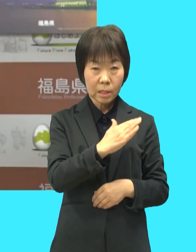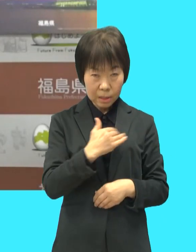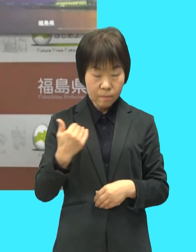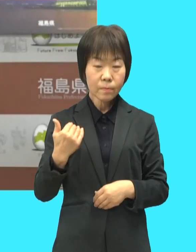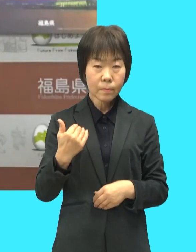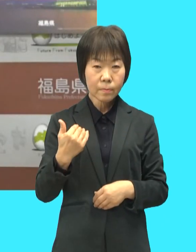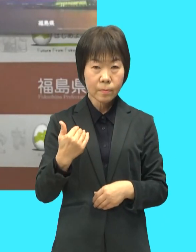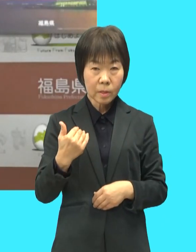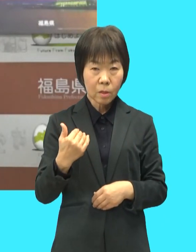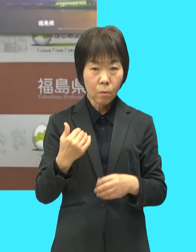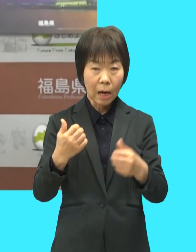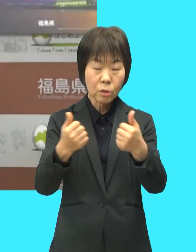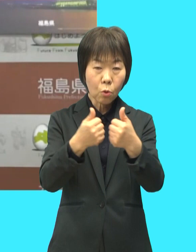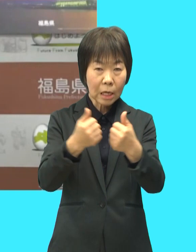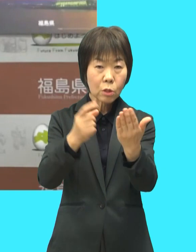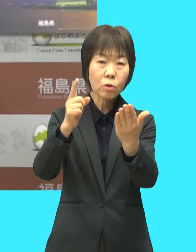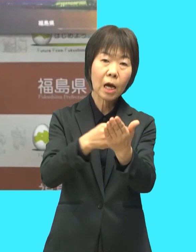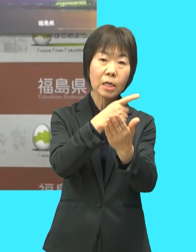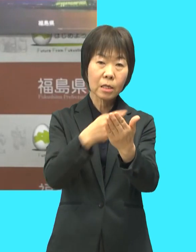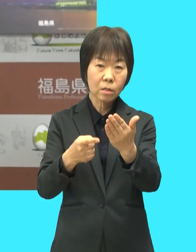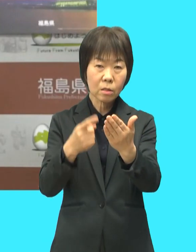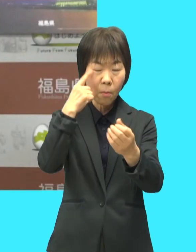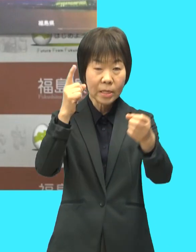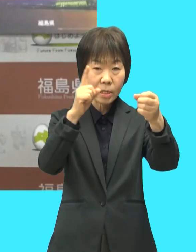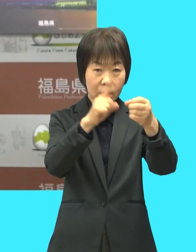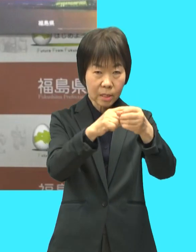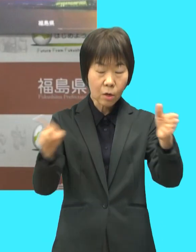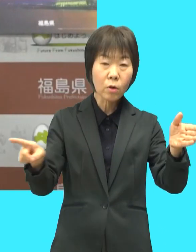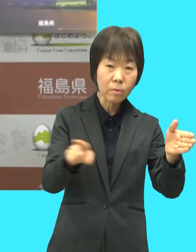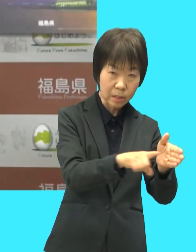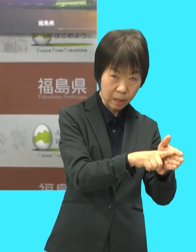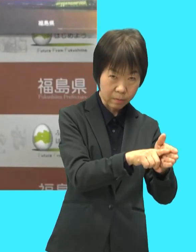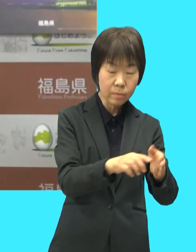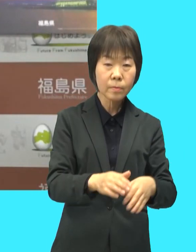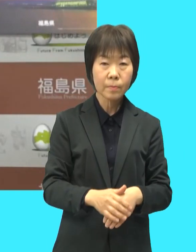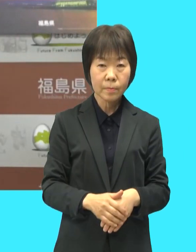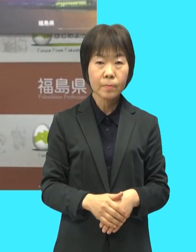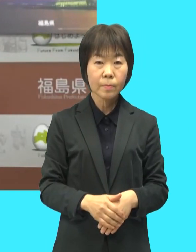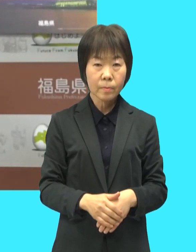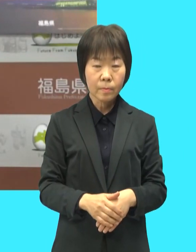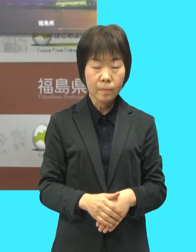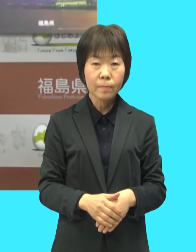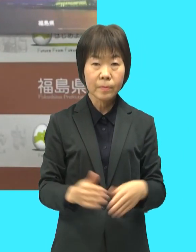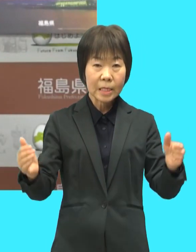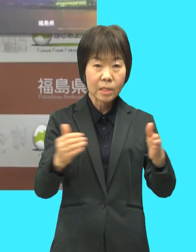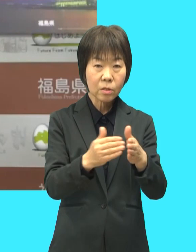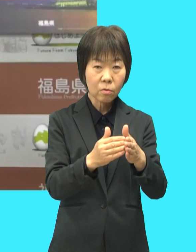はやはり話し合いによる解決というものを目指してきたところでございます。 よ